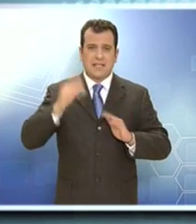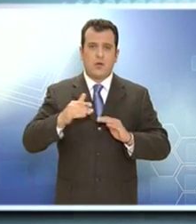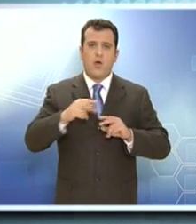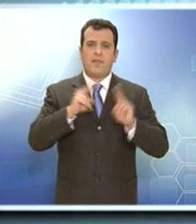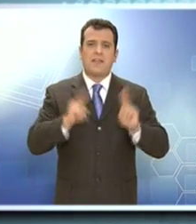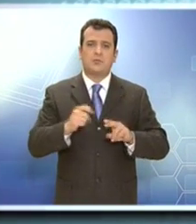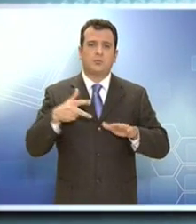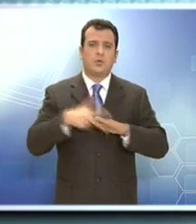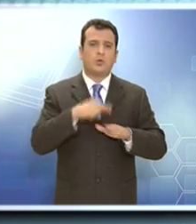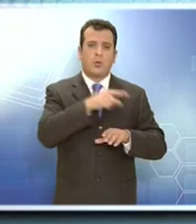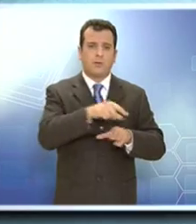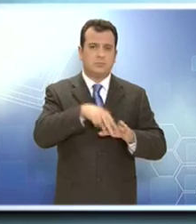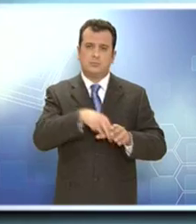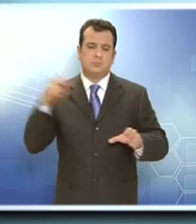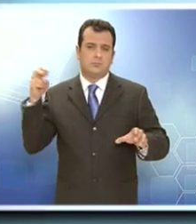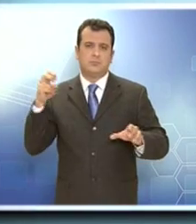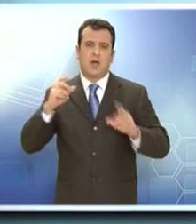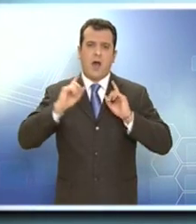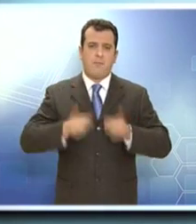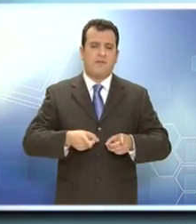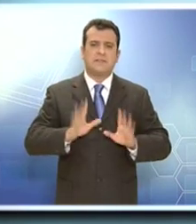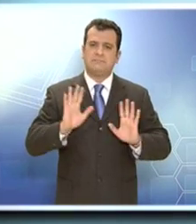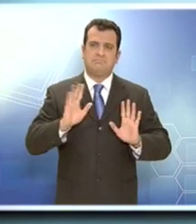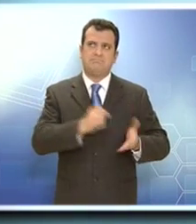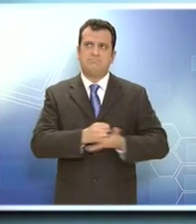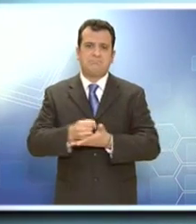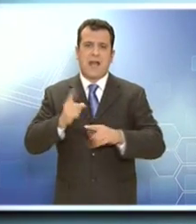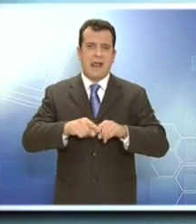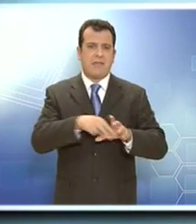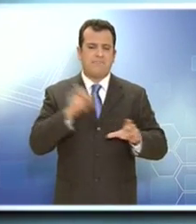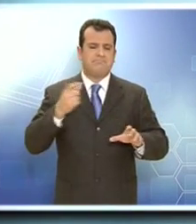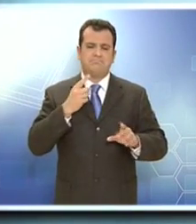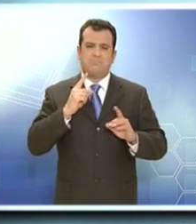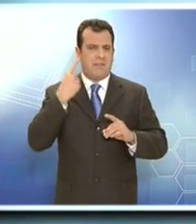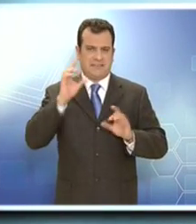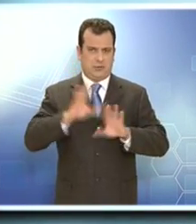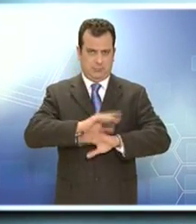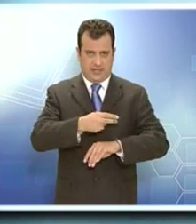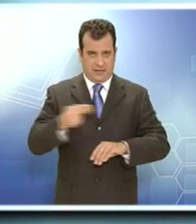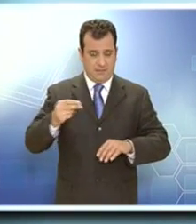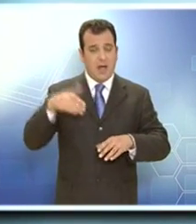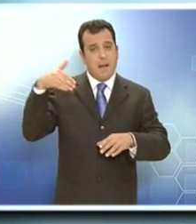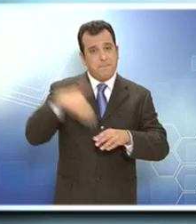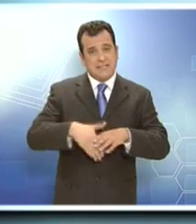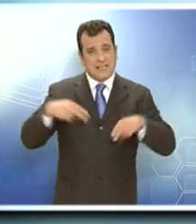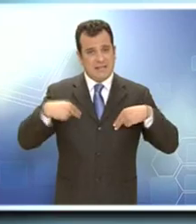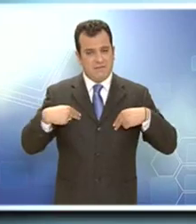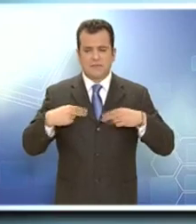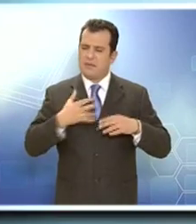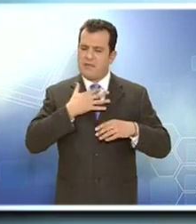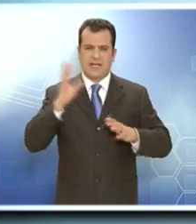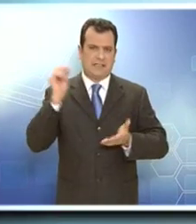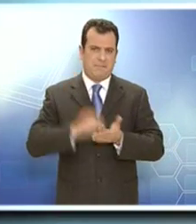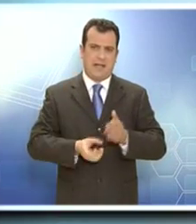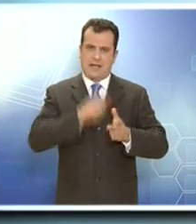Διεθνούς Νομισματικού Ταμείου να αποχωρήσει από το πρόγραμμα στήριξης της Ελλάδας. Στο εσωτερικό πάντως, η κυβέρνηση εξακολουθεί να δίνει τη διαβεβαίωση ότι δεν θα χρειαστούν